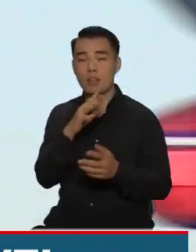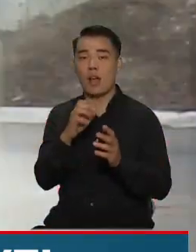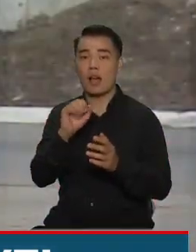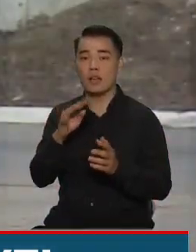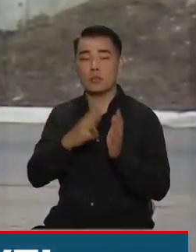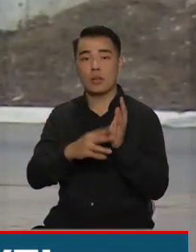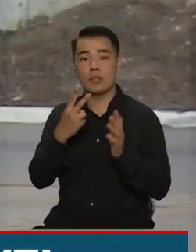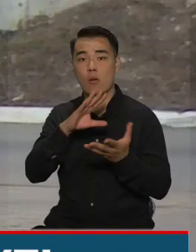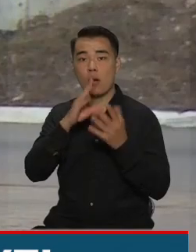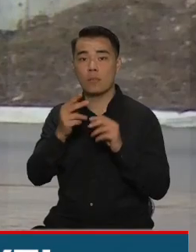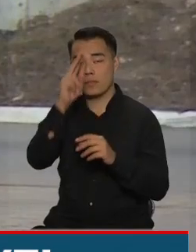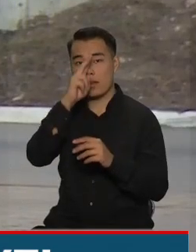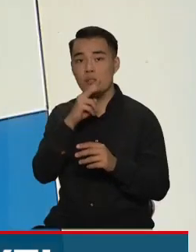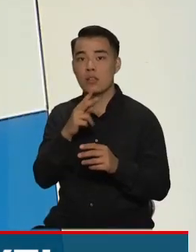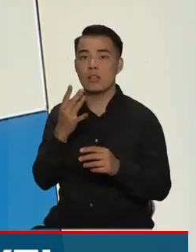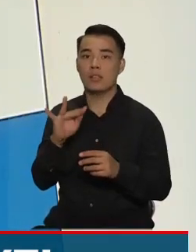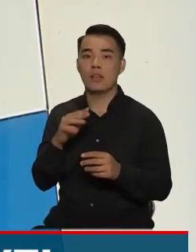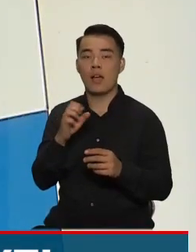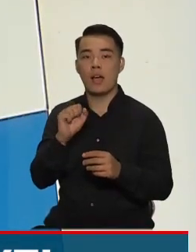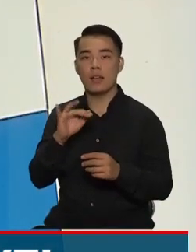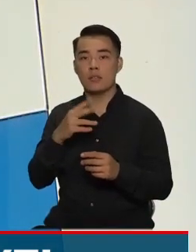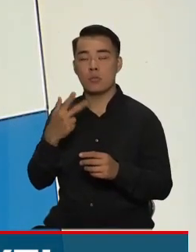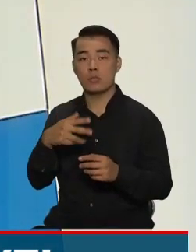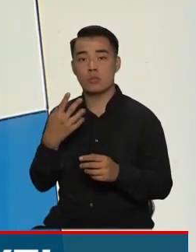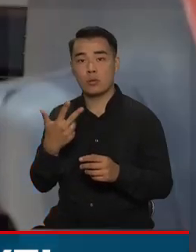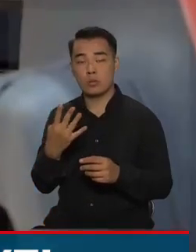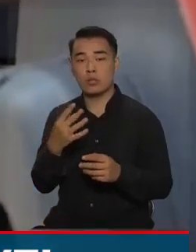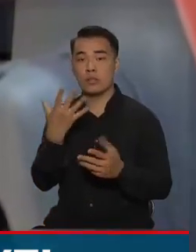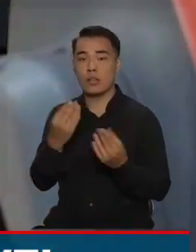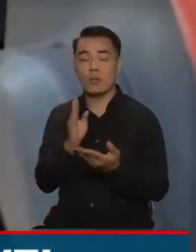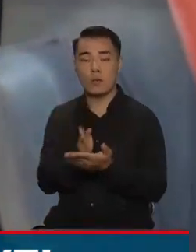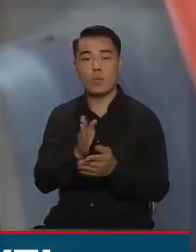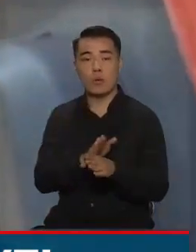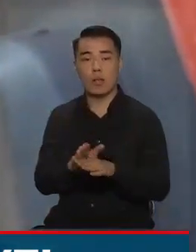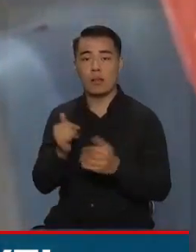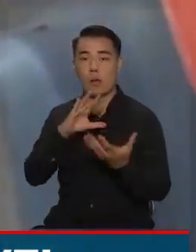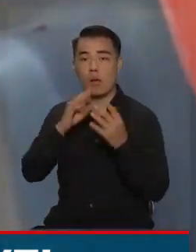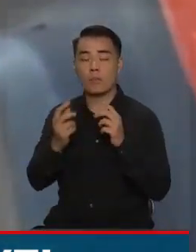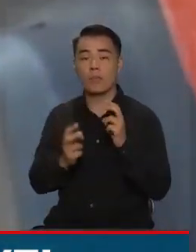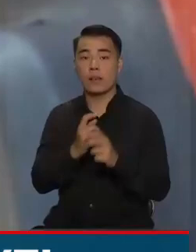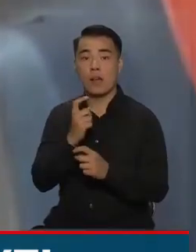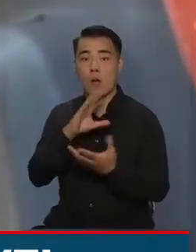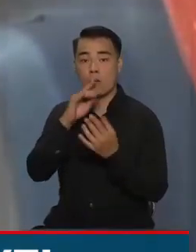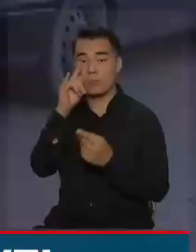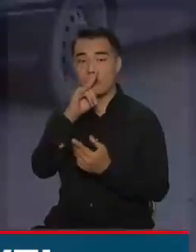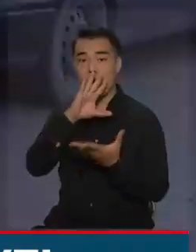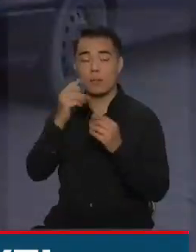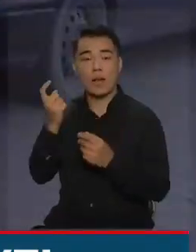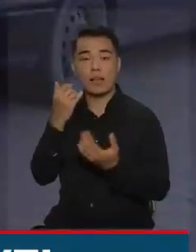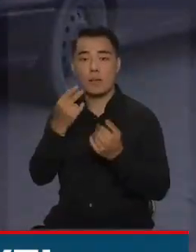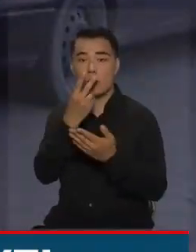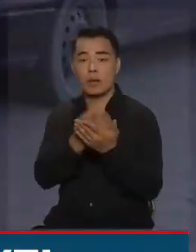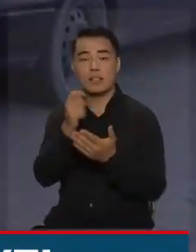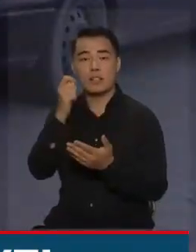ал дизель отының 34 күнге жететін қоры бар. Ауыл шаруашылығы тауарларын өндірушілерге дизель отыны арзан бағамен